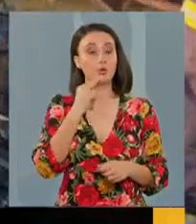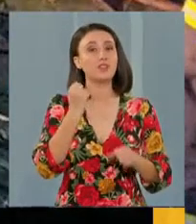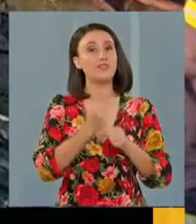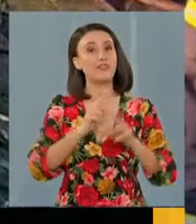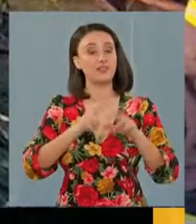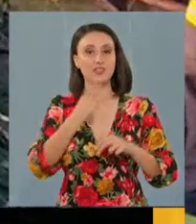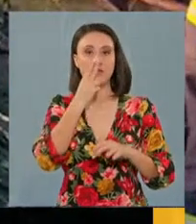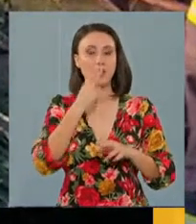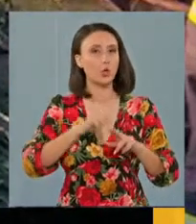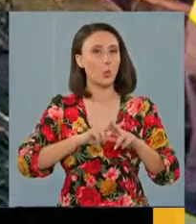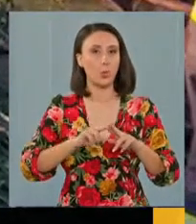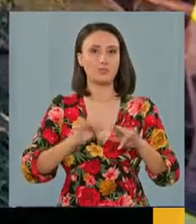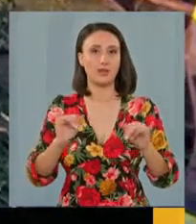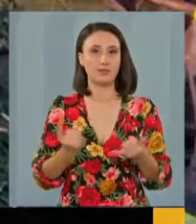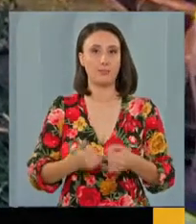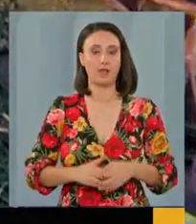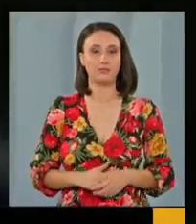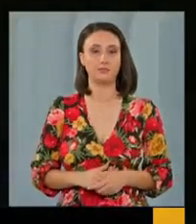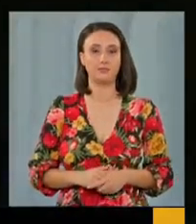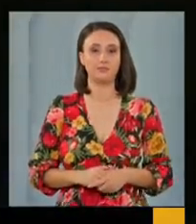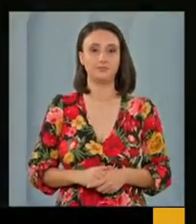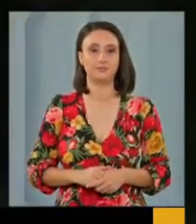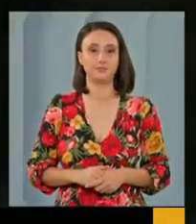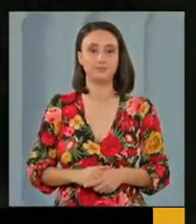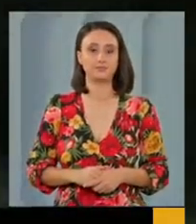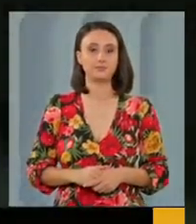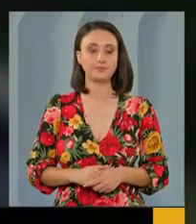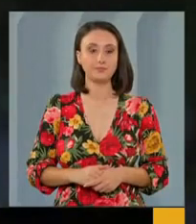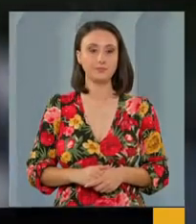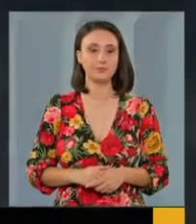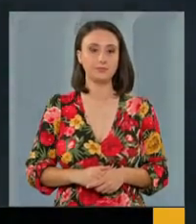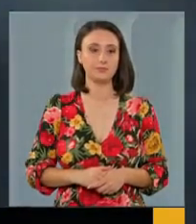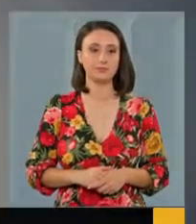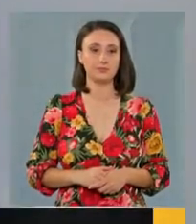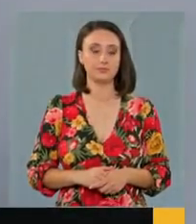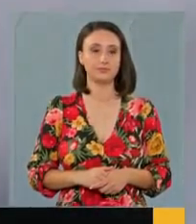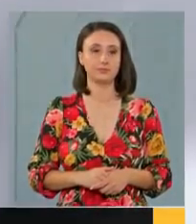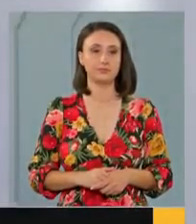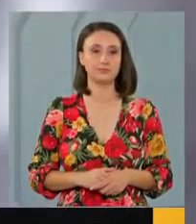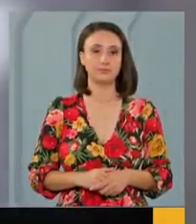cercetări pentru a stabili cauza producerii accidentului.